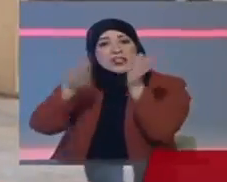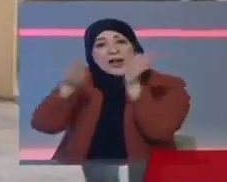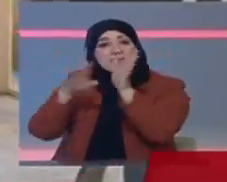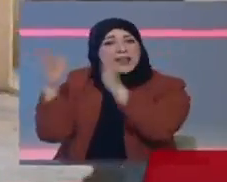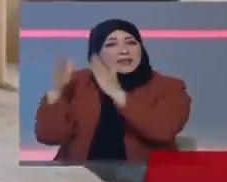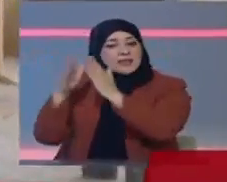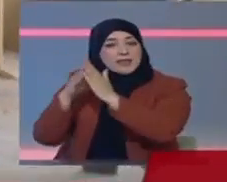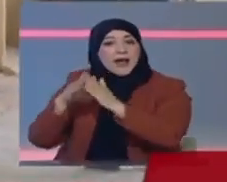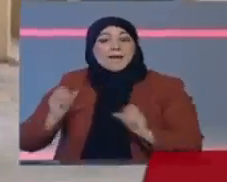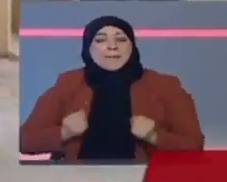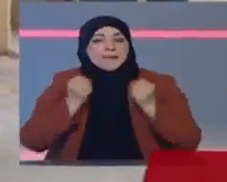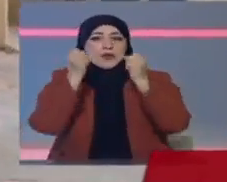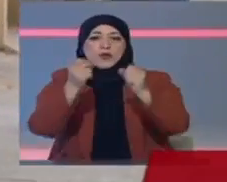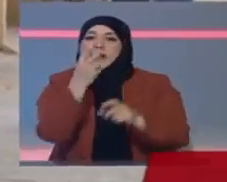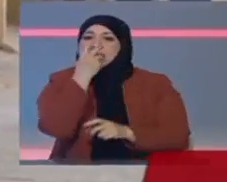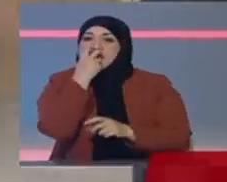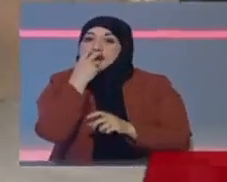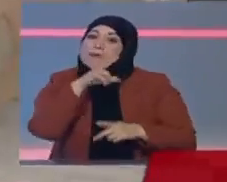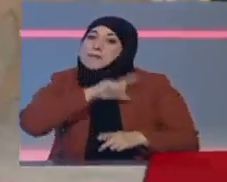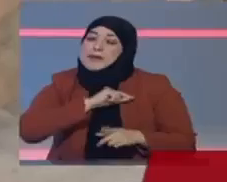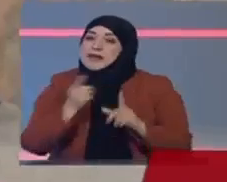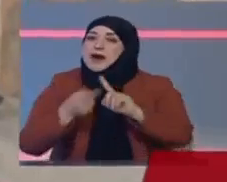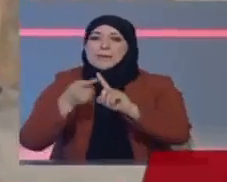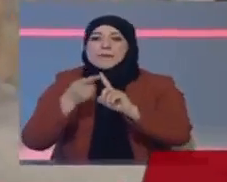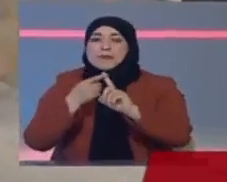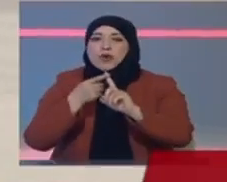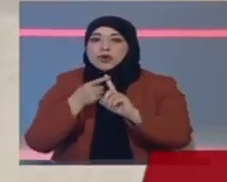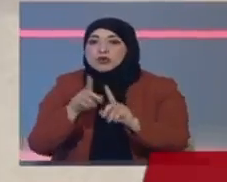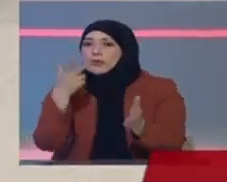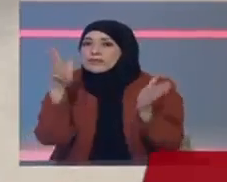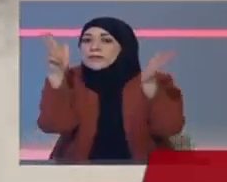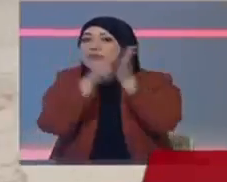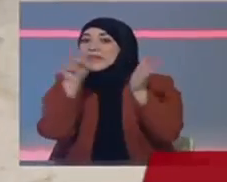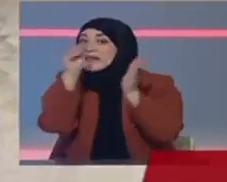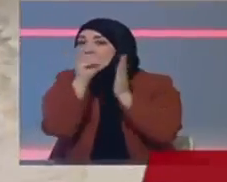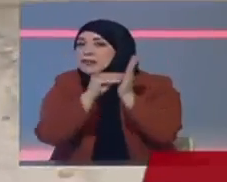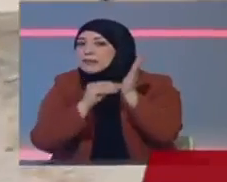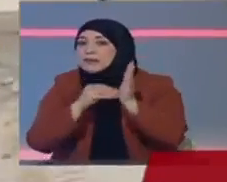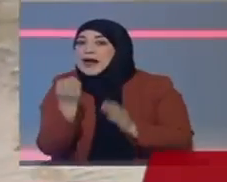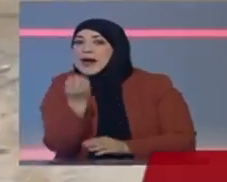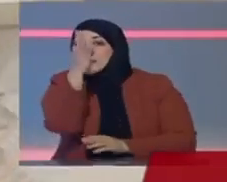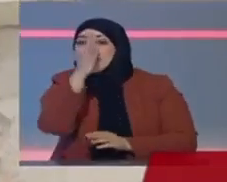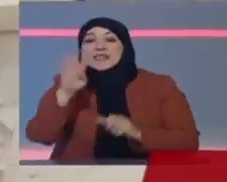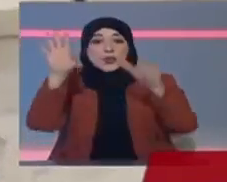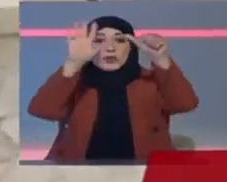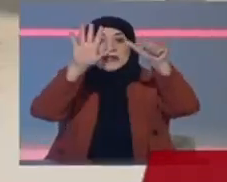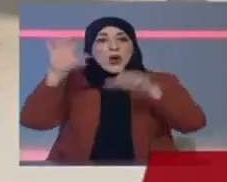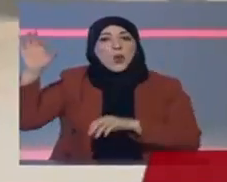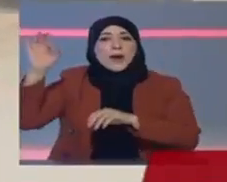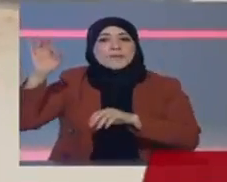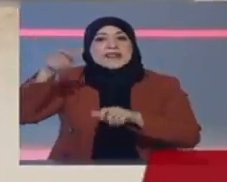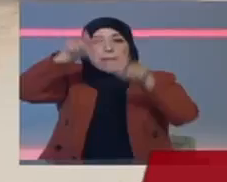مجهودات امنيه للحرس الوطني اسفرت عن تسجيل وحداته اربعمائه وسته وخمسين